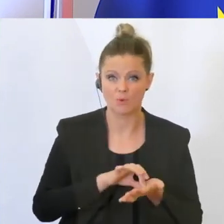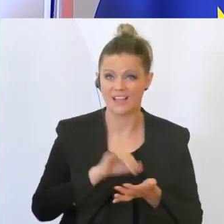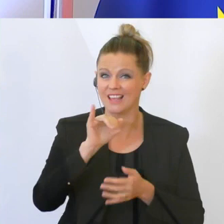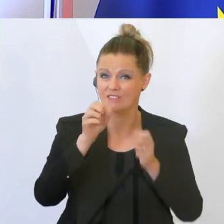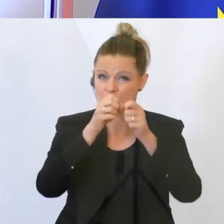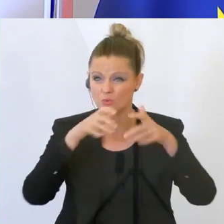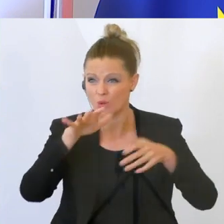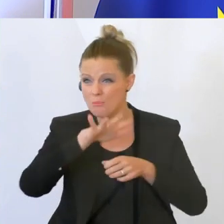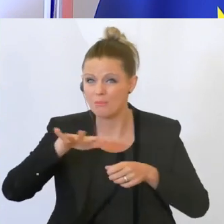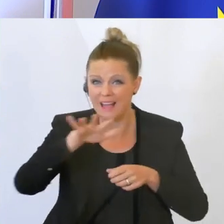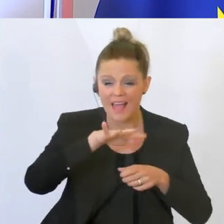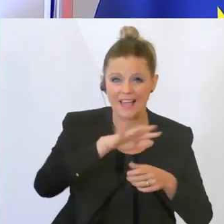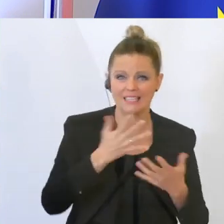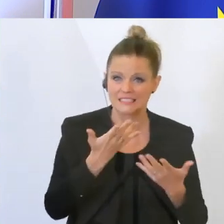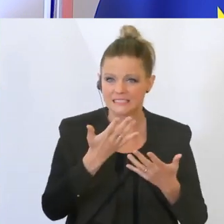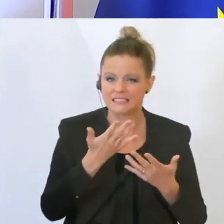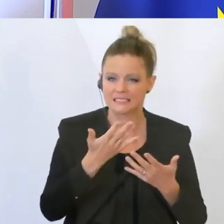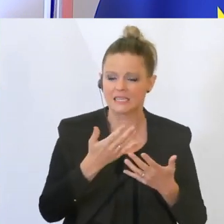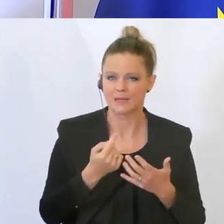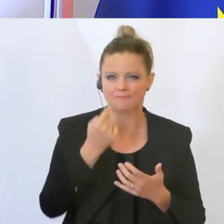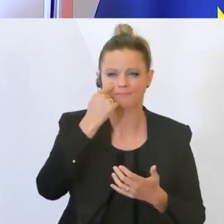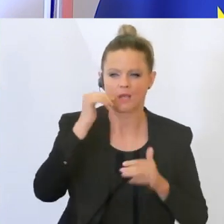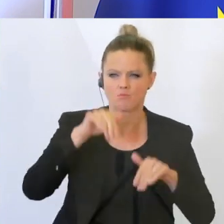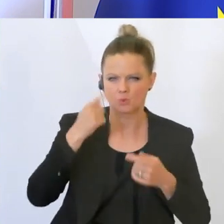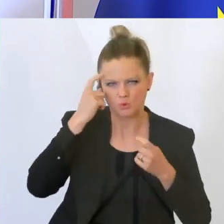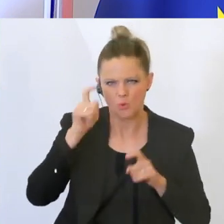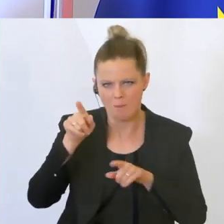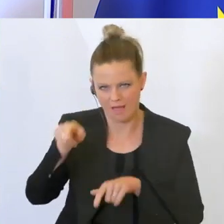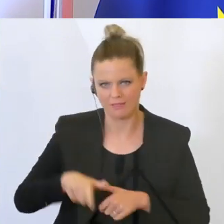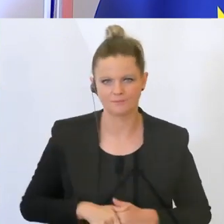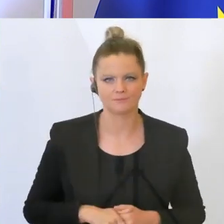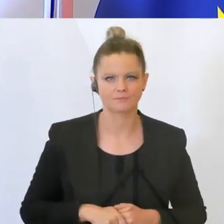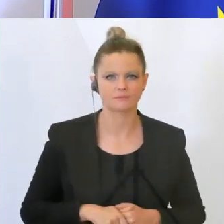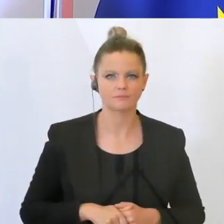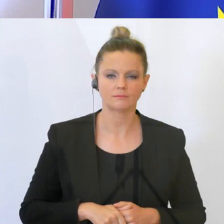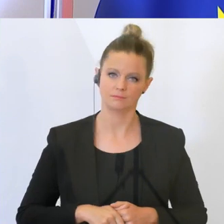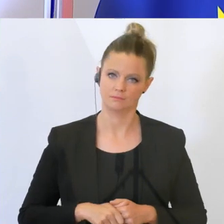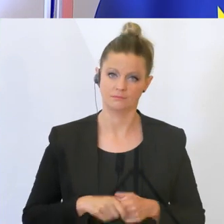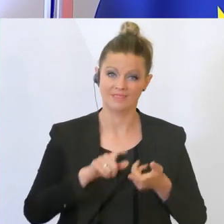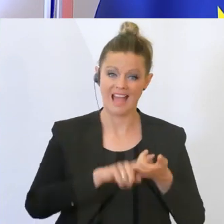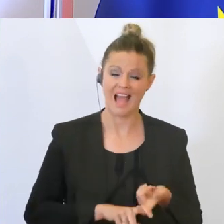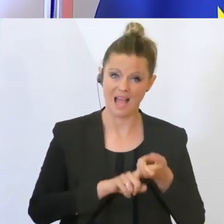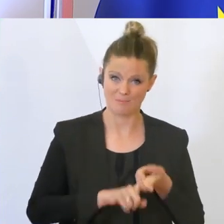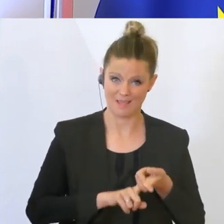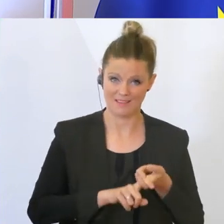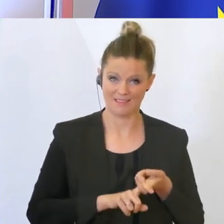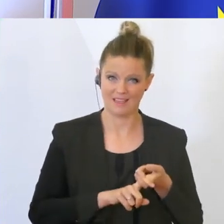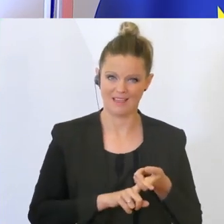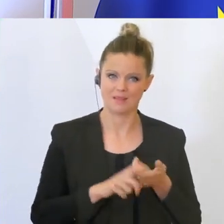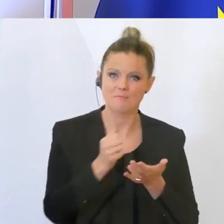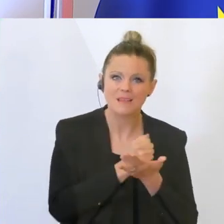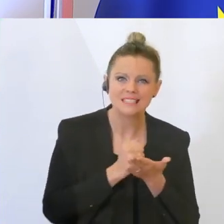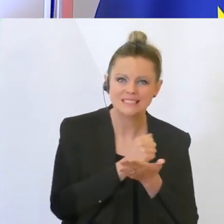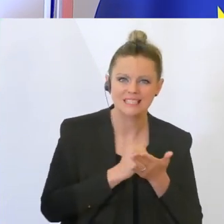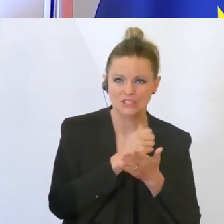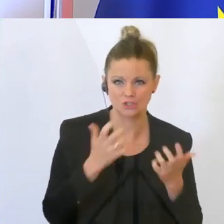Infrastrukturbereiche, um die wir uns intensiv kümmern müssen. Die Abhängigkeit von in der Krise lebensnotwendigen